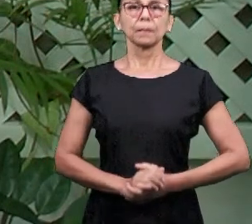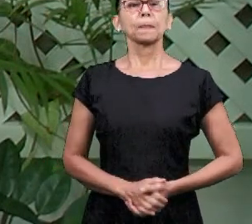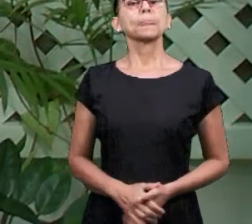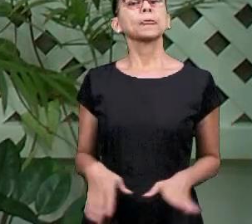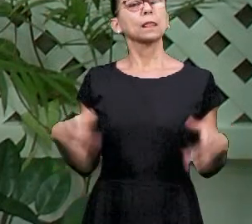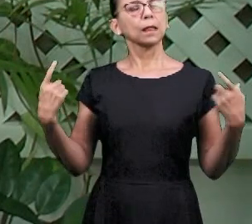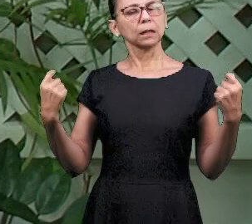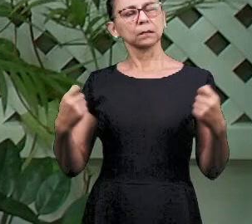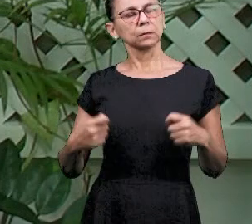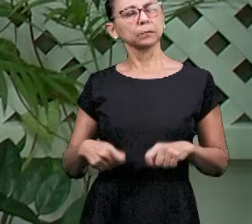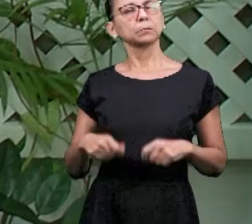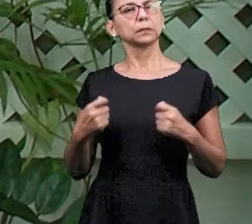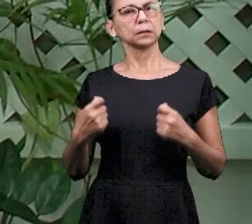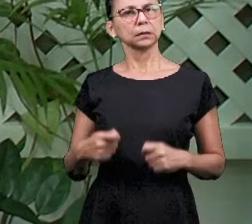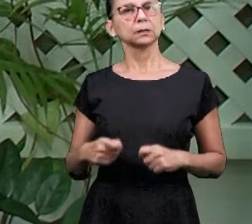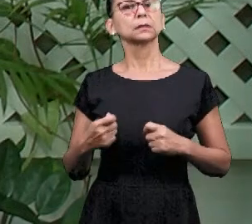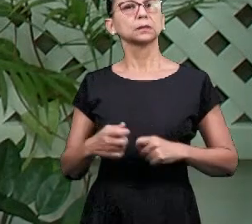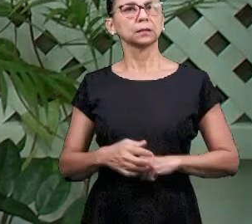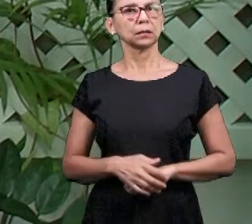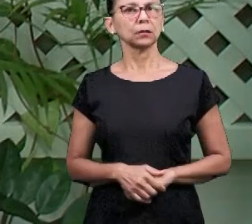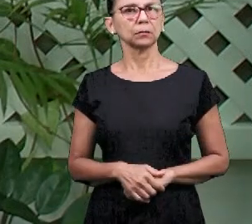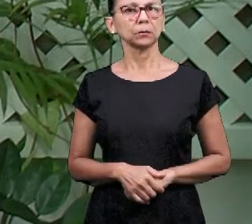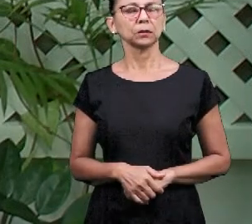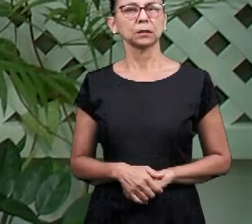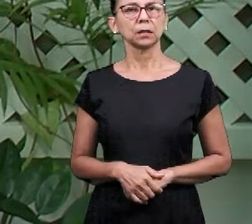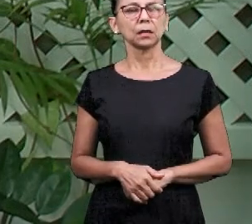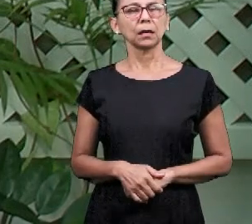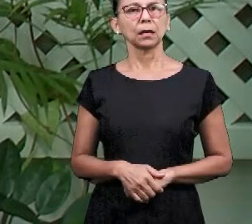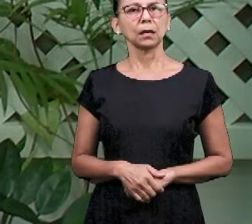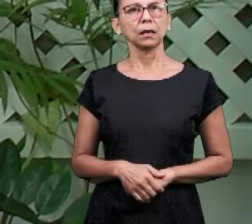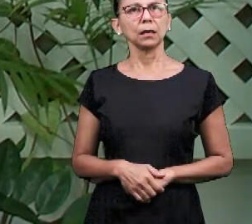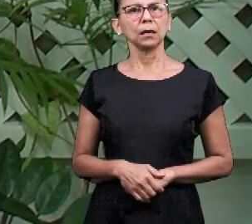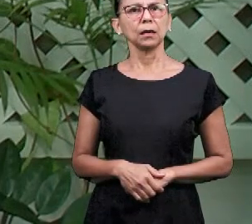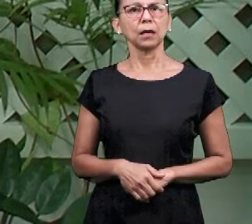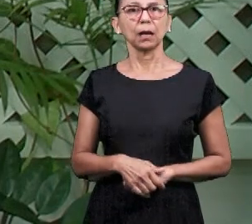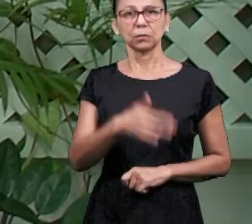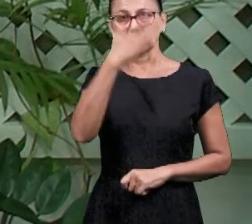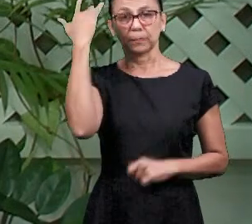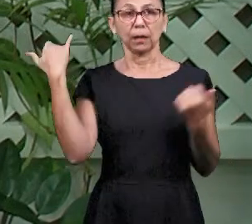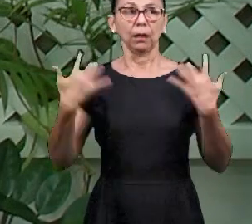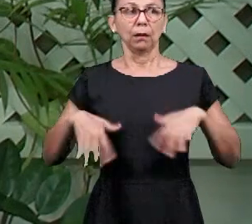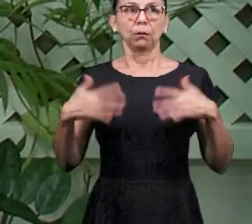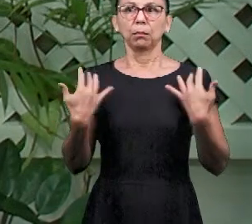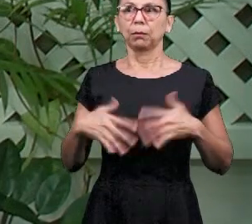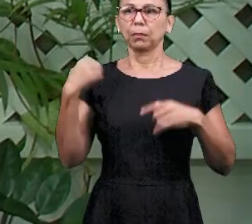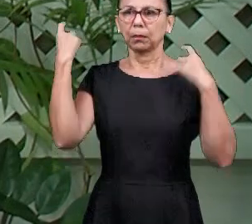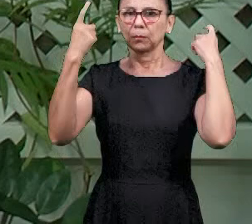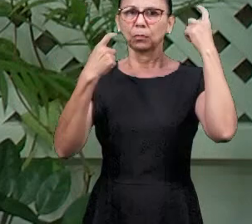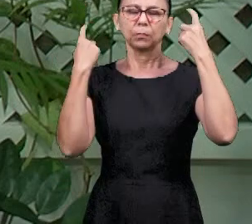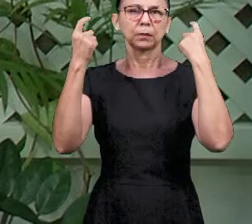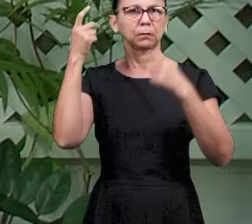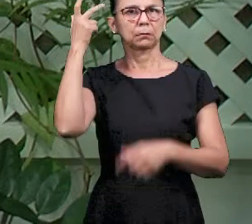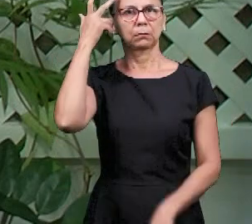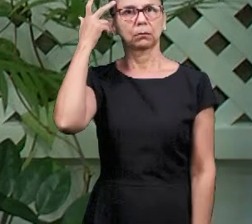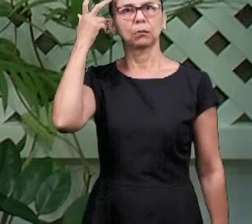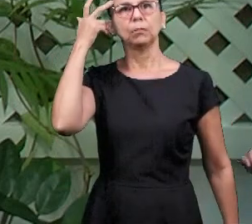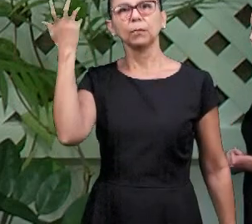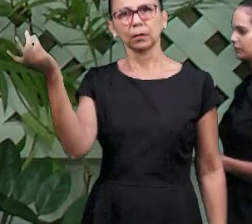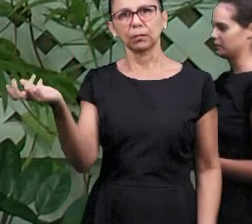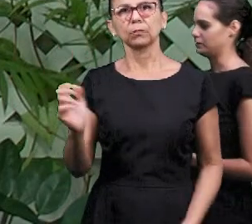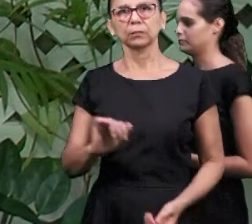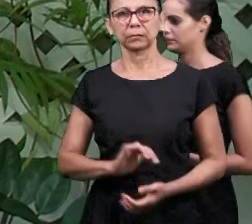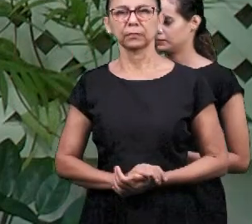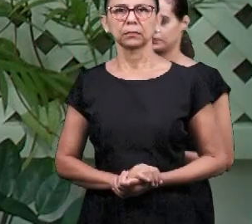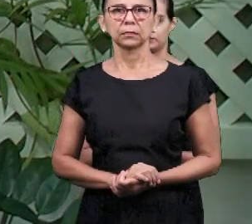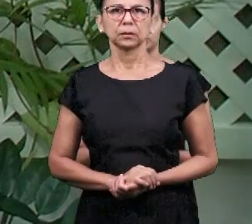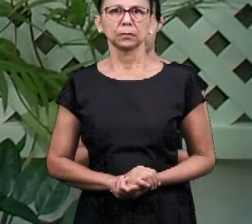c'est la seule manière. C'est lui qui commet une erreur et il a commis une erreur parce qu'il n'a pas consulté le Seigneur. Si vous consultez le Seigneur,